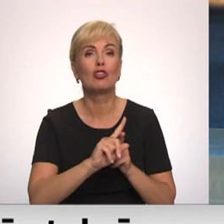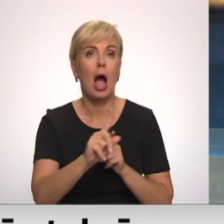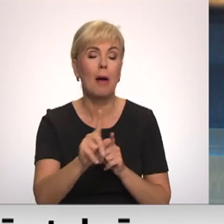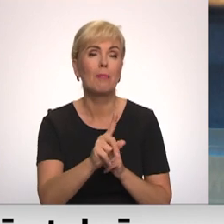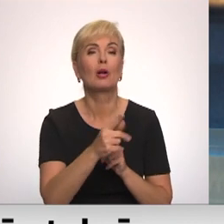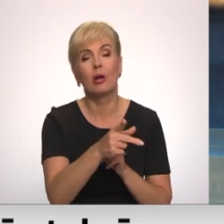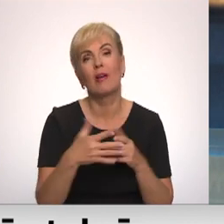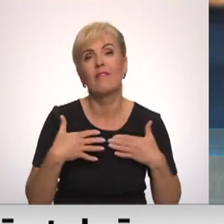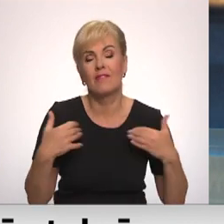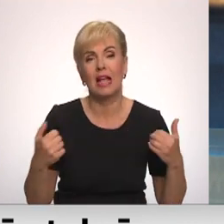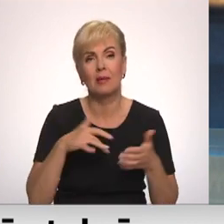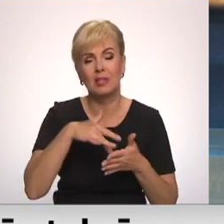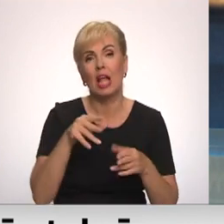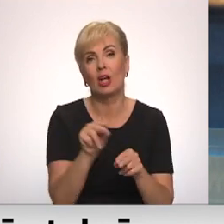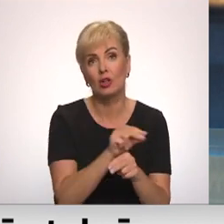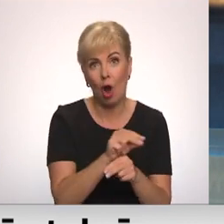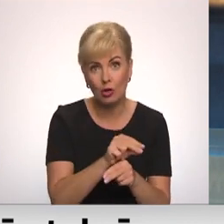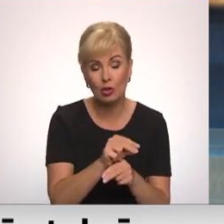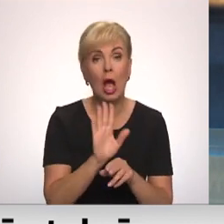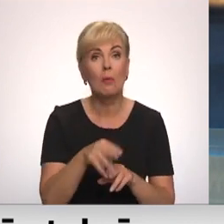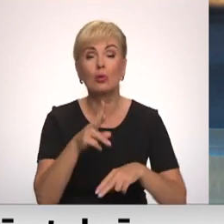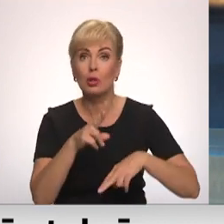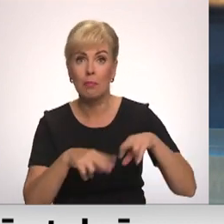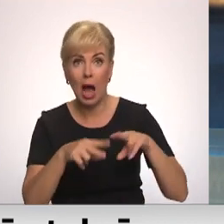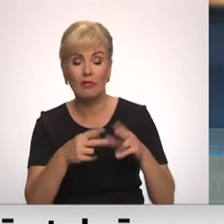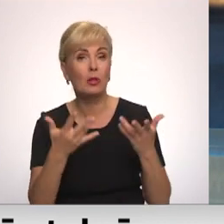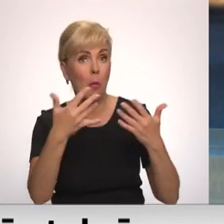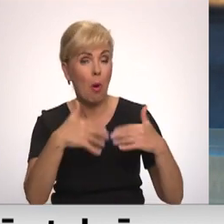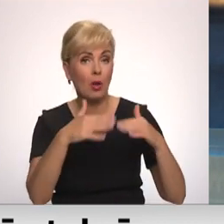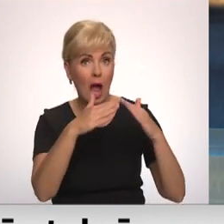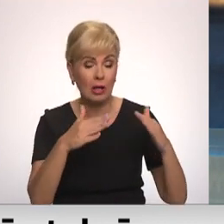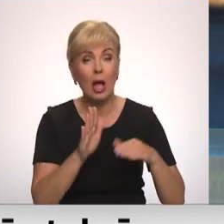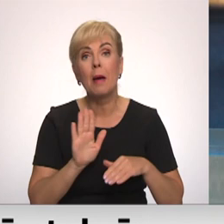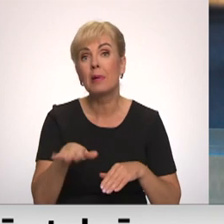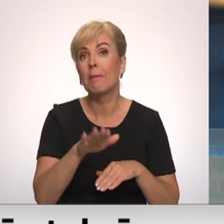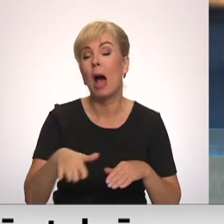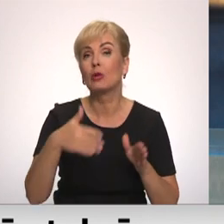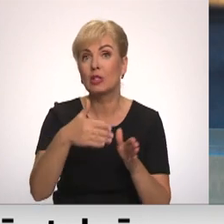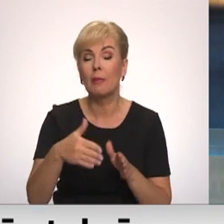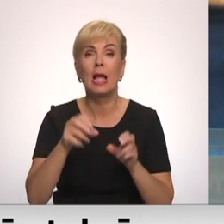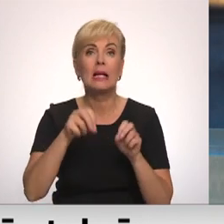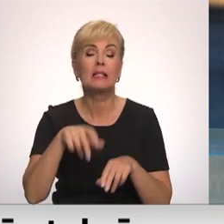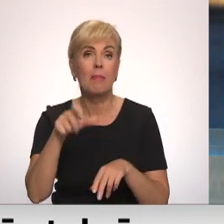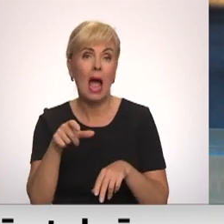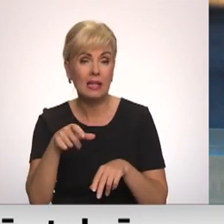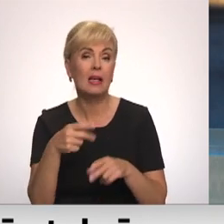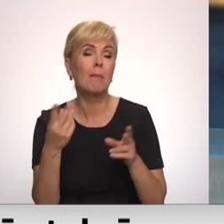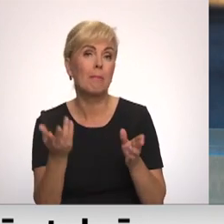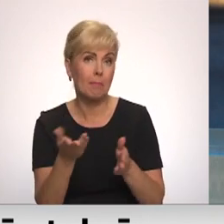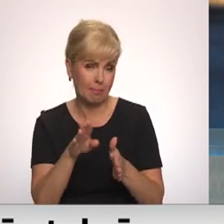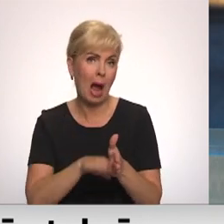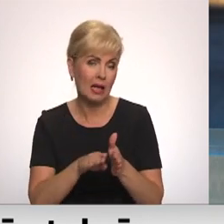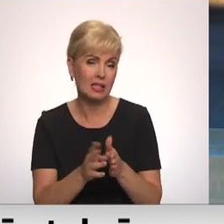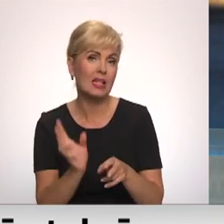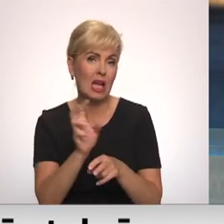veselības centra rekonstrukcijai. Kamēr tiks pārbūvēta poliklīnikas ēka, uz kuru pie bērnu slimnīcas speciālistiem ierasti dodas bērni no visas